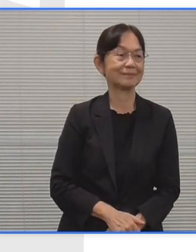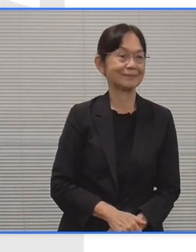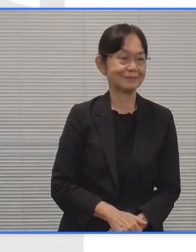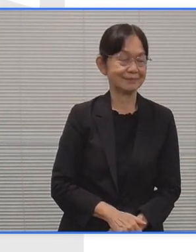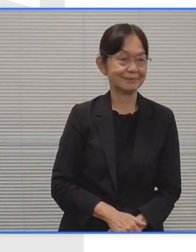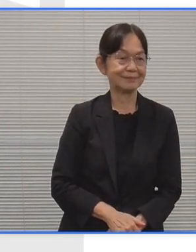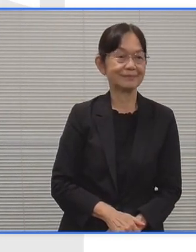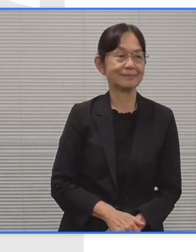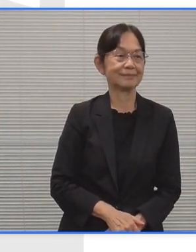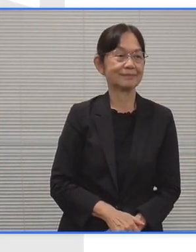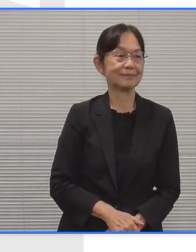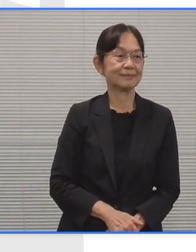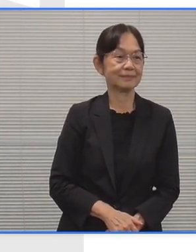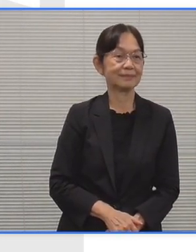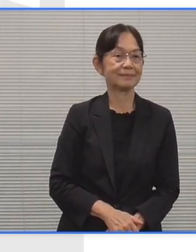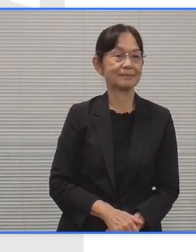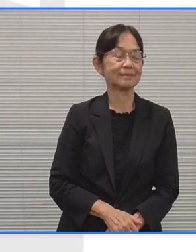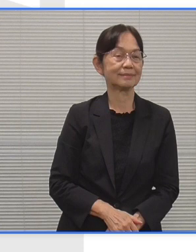がとうございます。